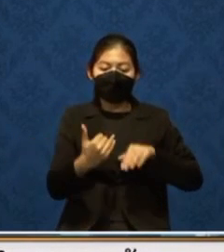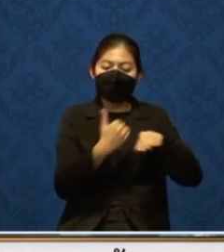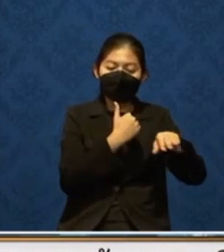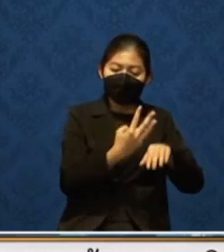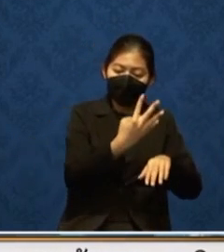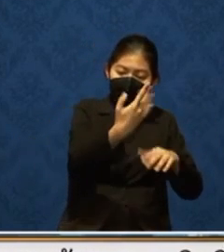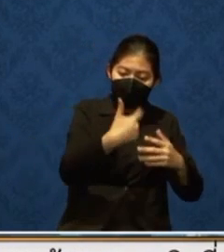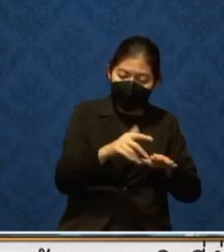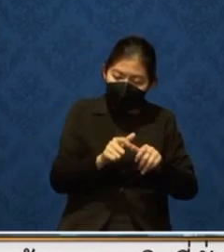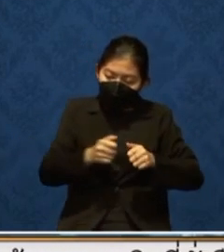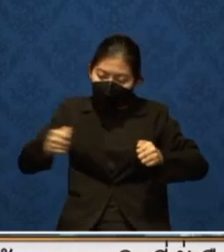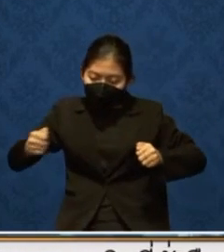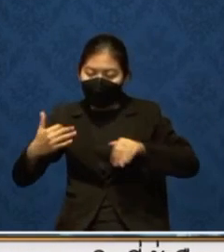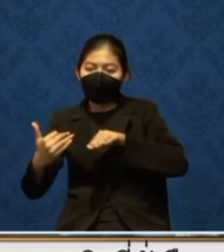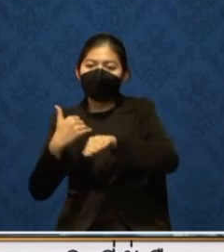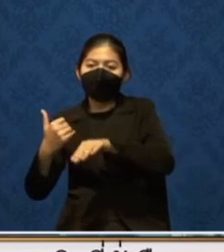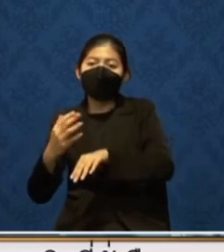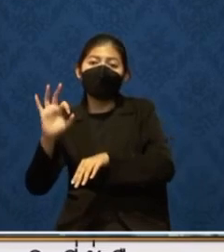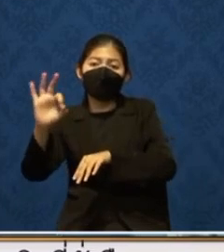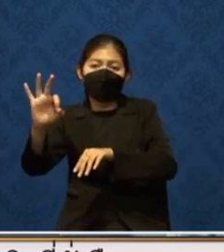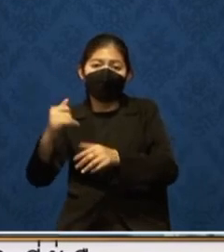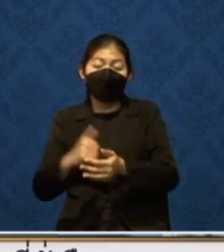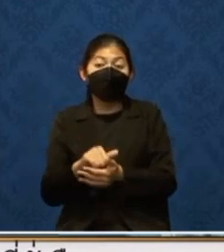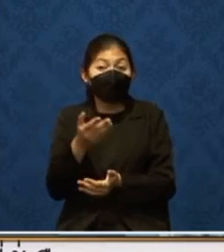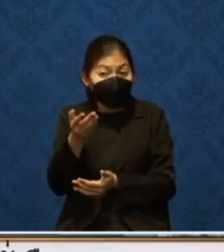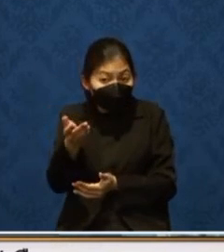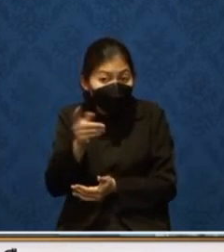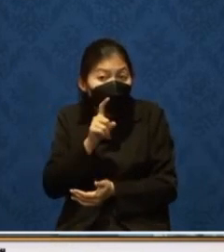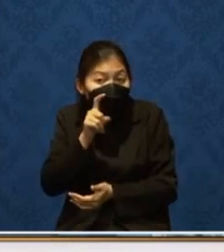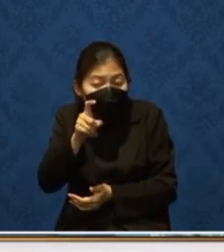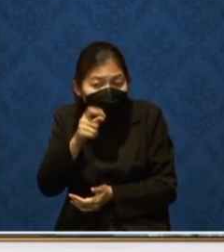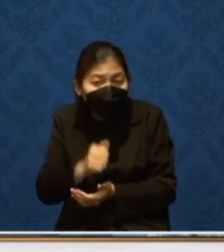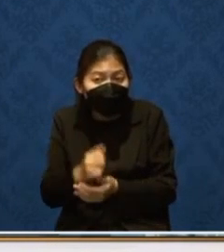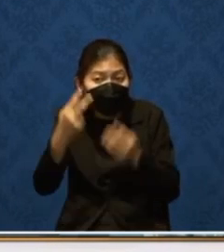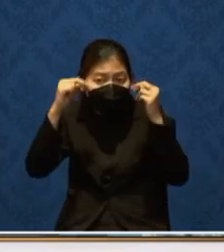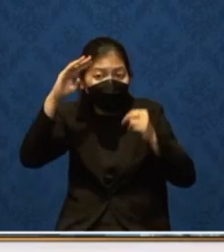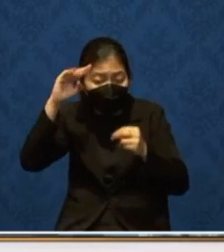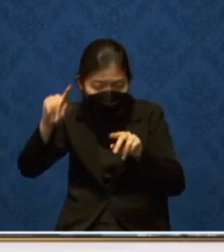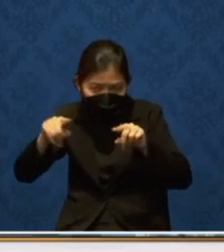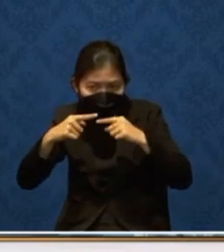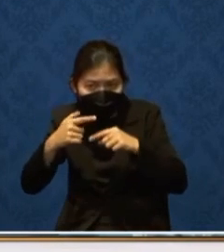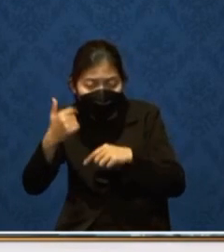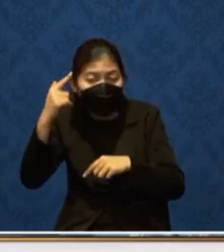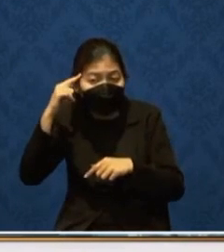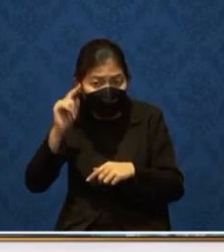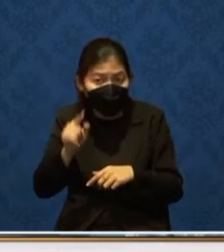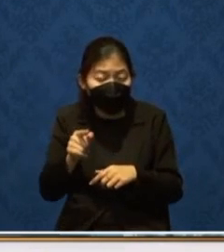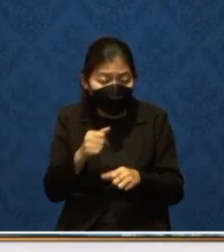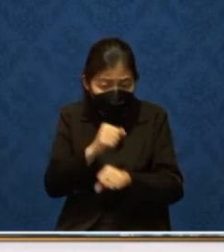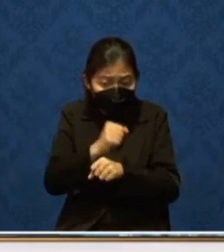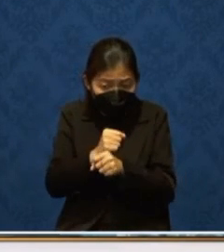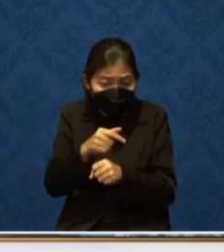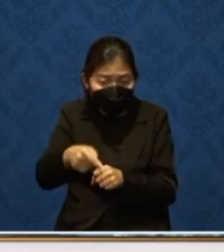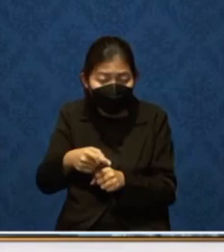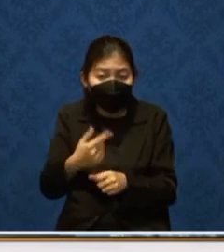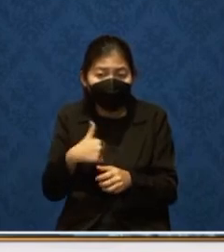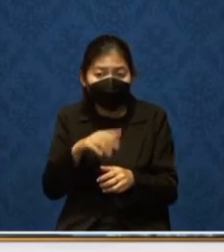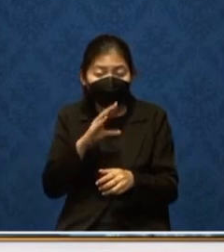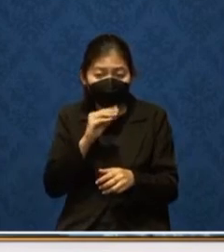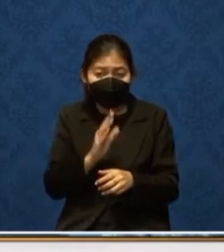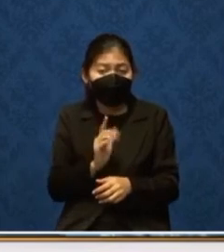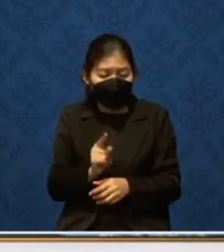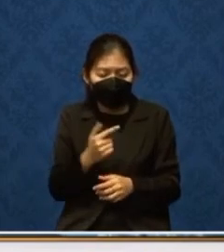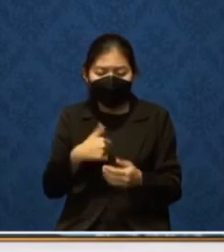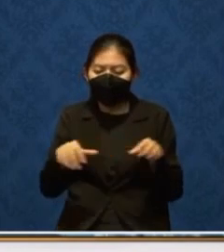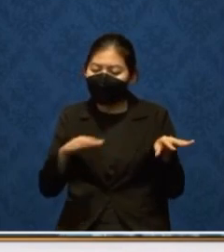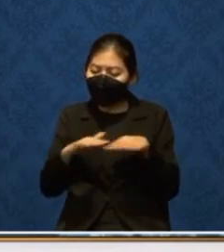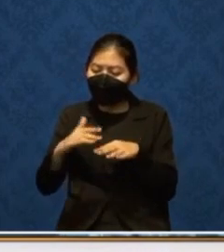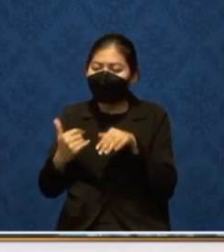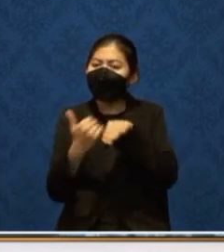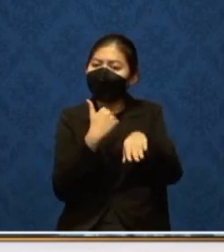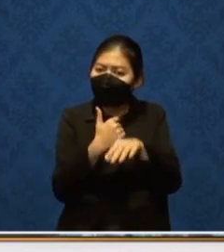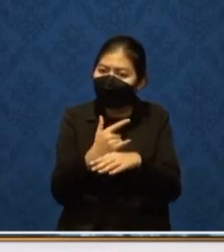าง